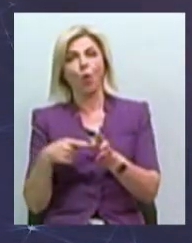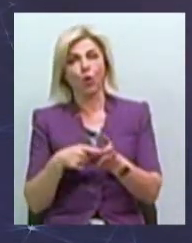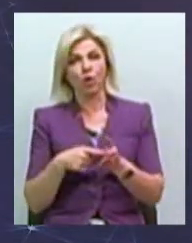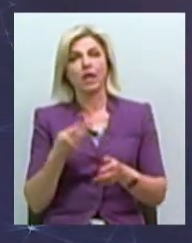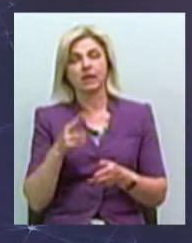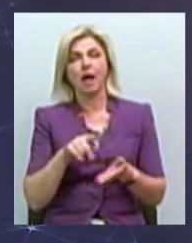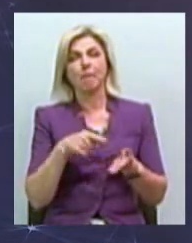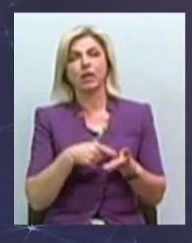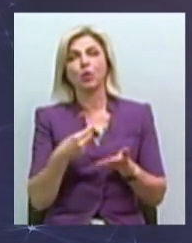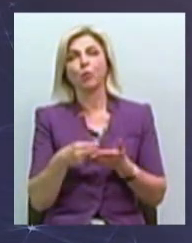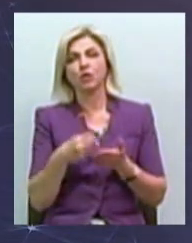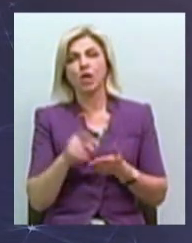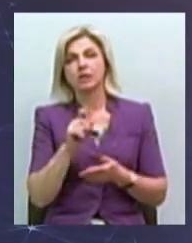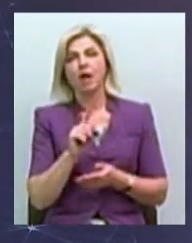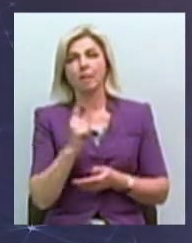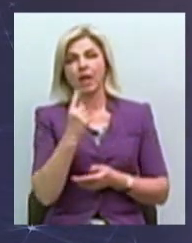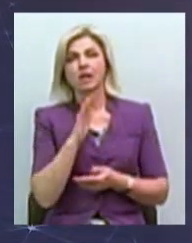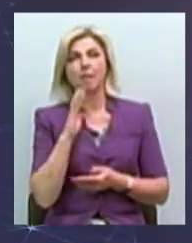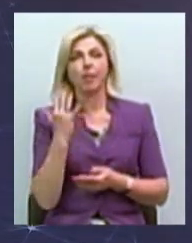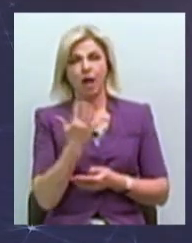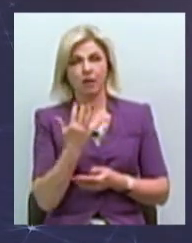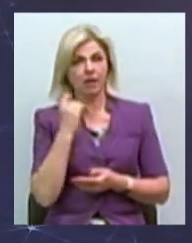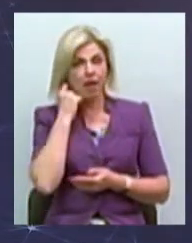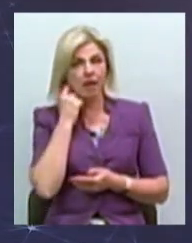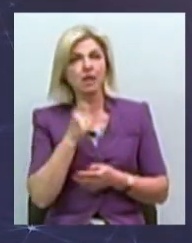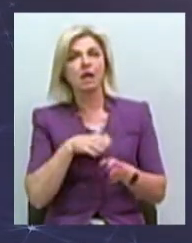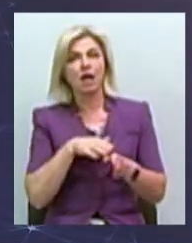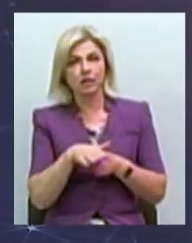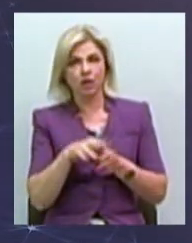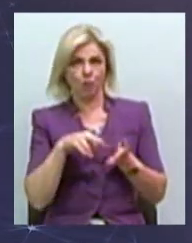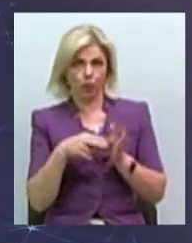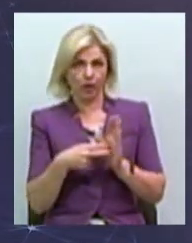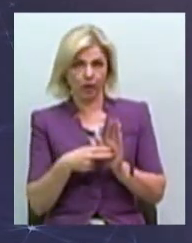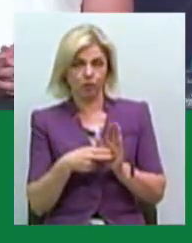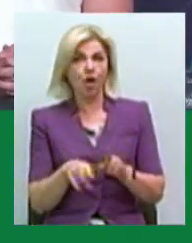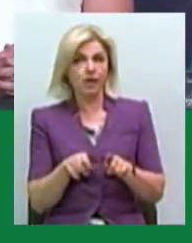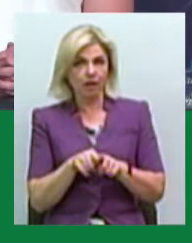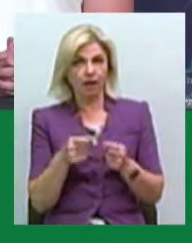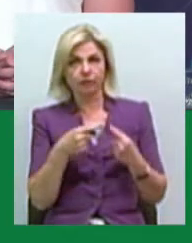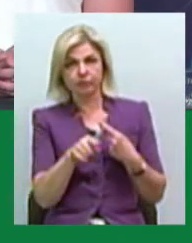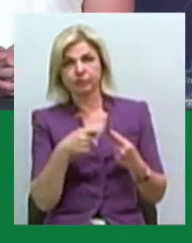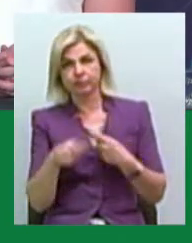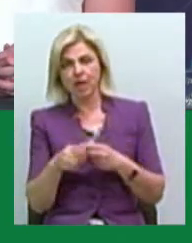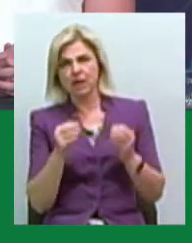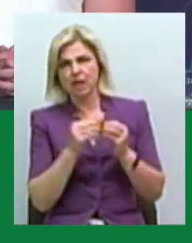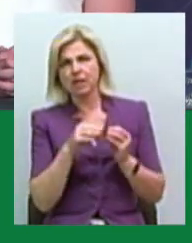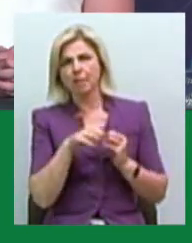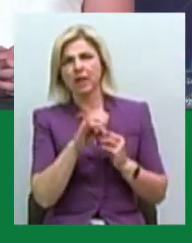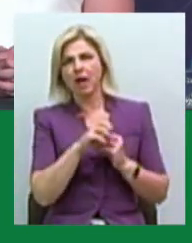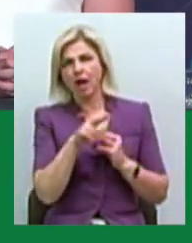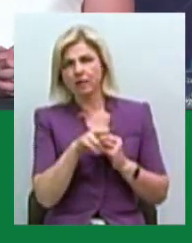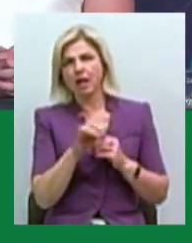місцевих бюджетів за перші 5 років реалізації проєкту. Саме ці розбіжності в цифрах, десятки мільярдів і